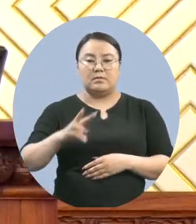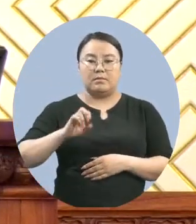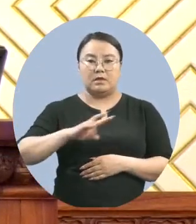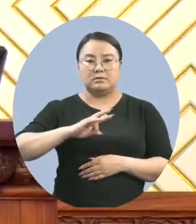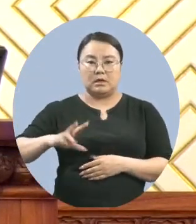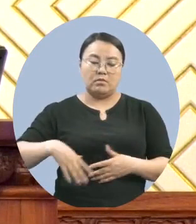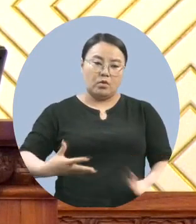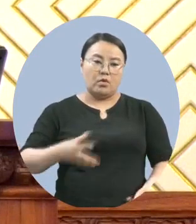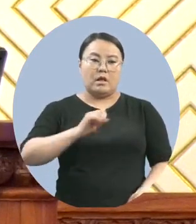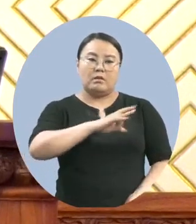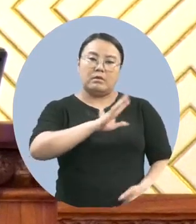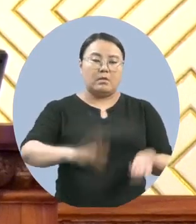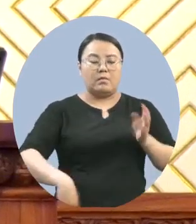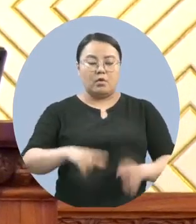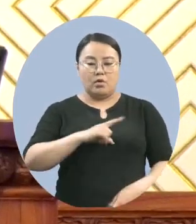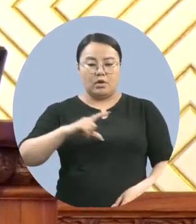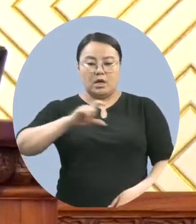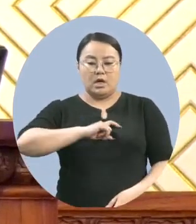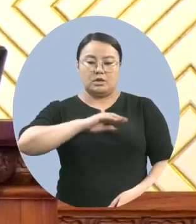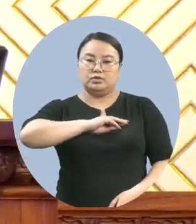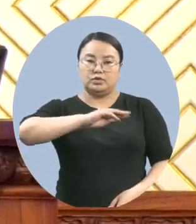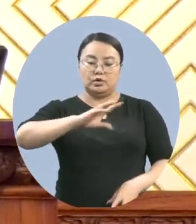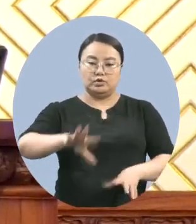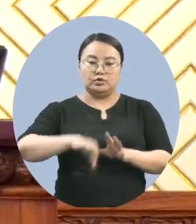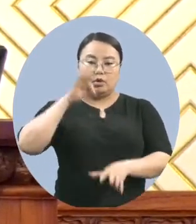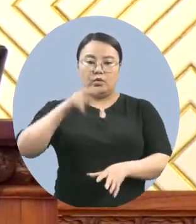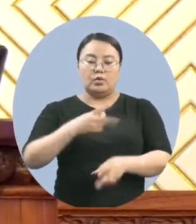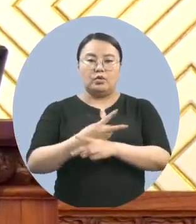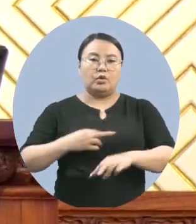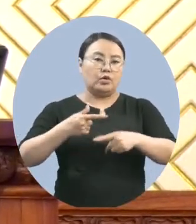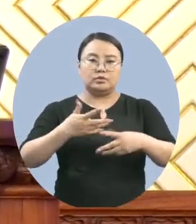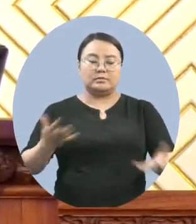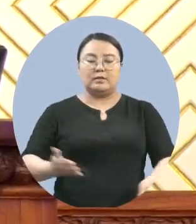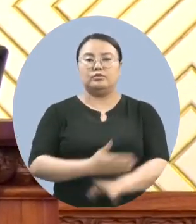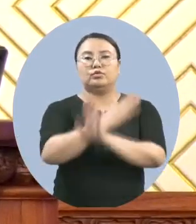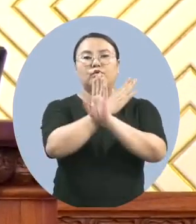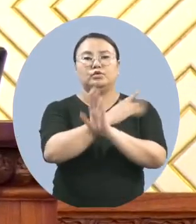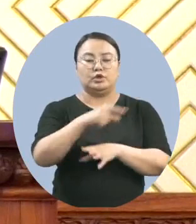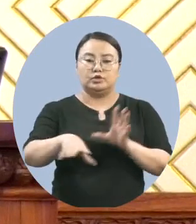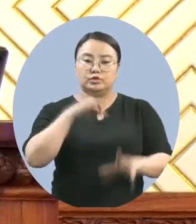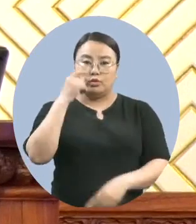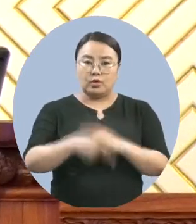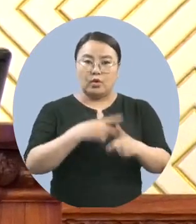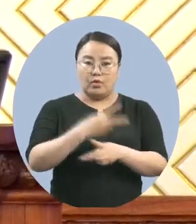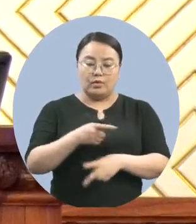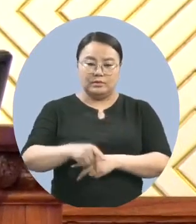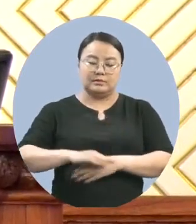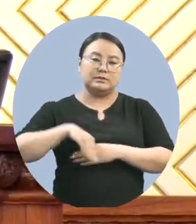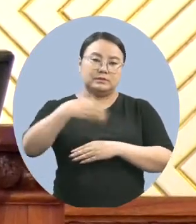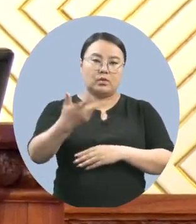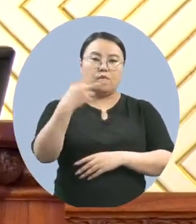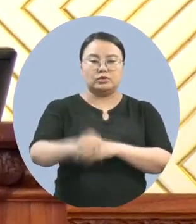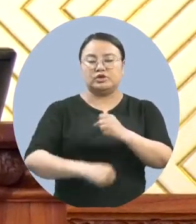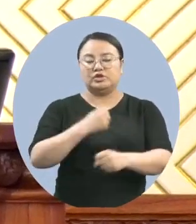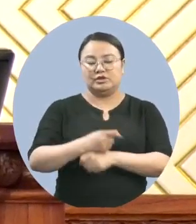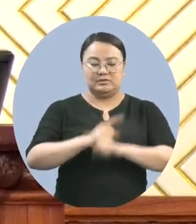нам бүр өөрсдийн иргэчхийн төлөө сонгуулийн хуулийг өөрчлөлтөд байдал үүгээр дуусгаруулж байна. Энэ сонгуулийн хууль бол цаашдаа